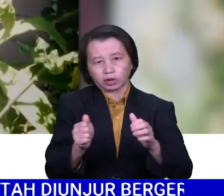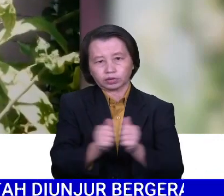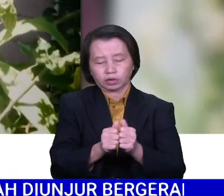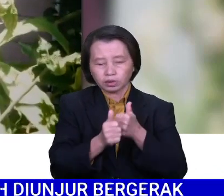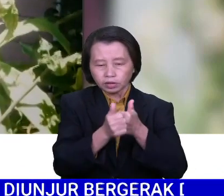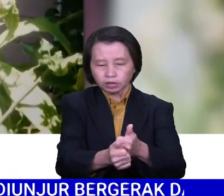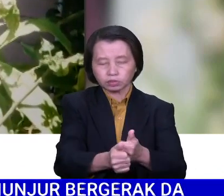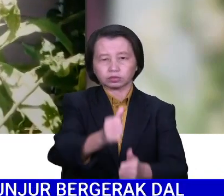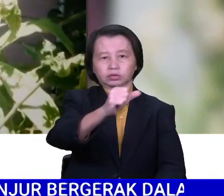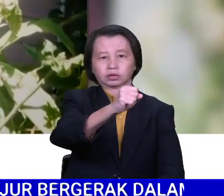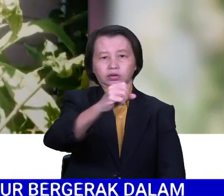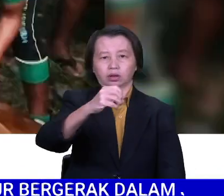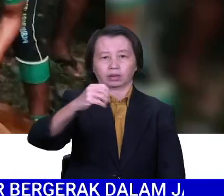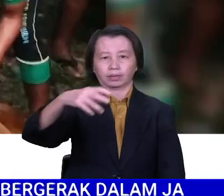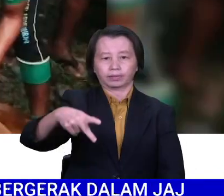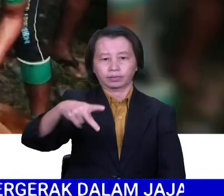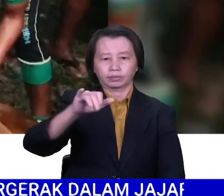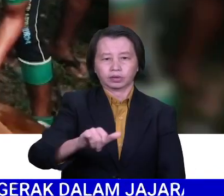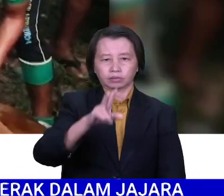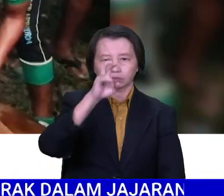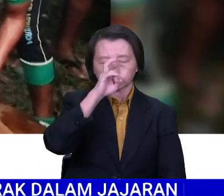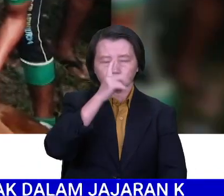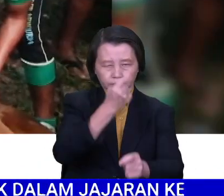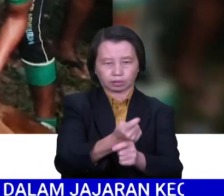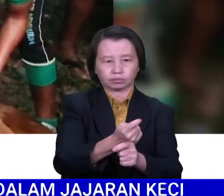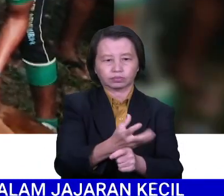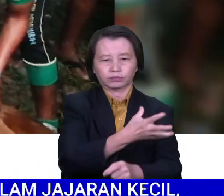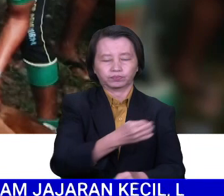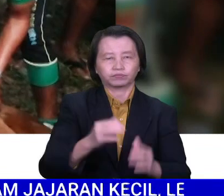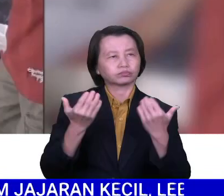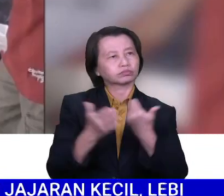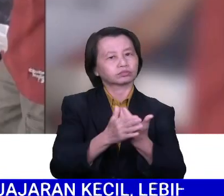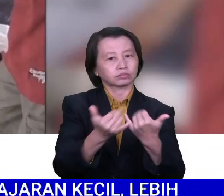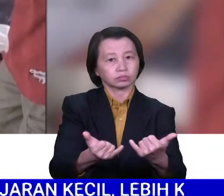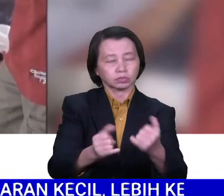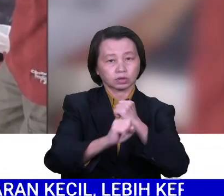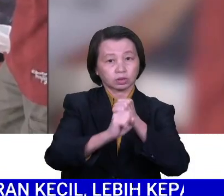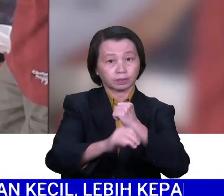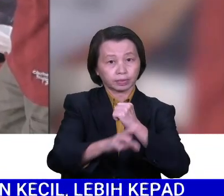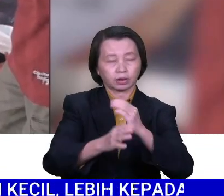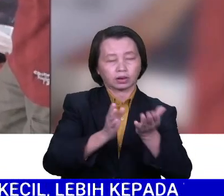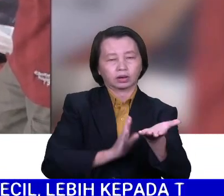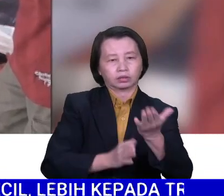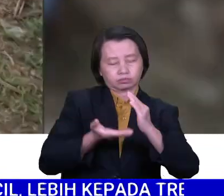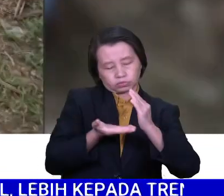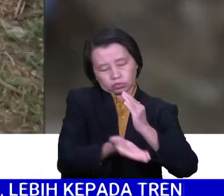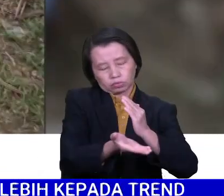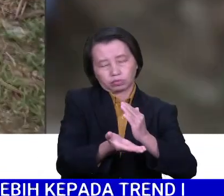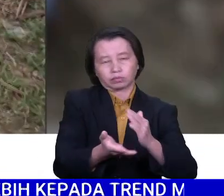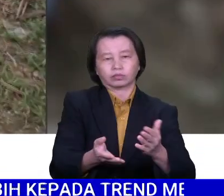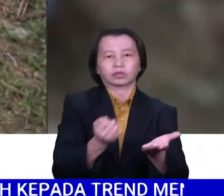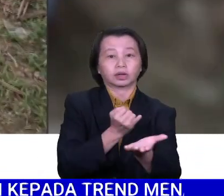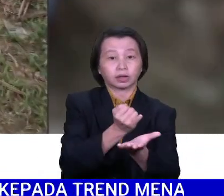mematuhi prosedur operasi standard sop yang ditetapkan setakat ini kempen korban ikhlas bersama Yayasan